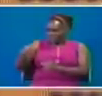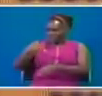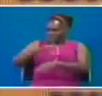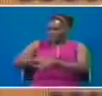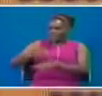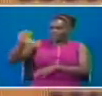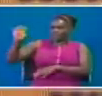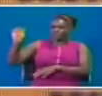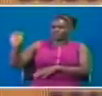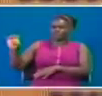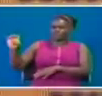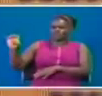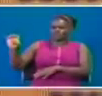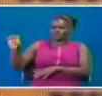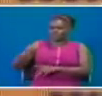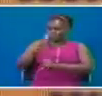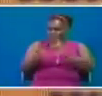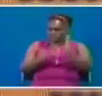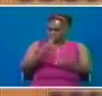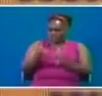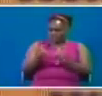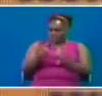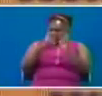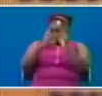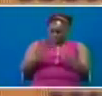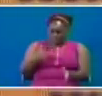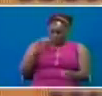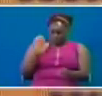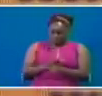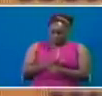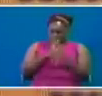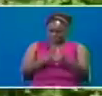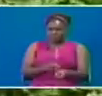ya E kwenye matokeo ya KCSE? Cecilia Wakesho na taarifa hiyo.